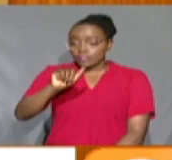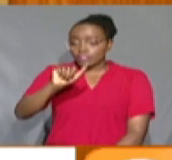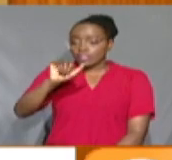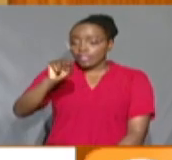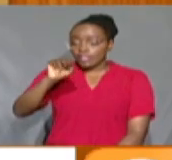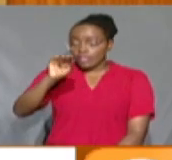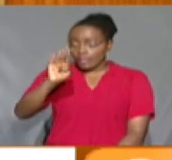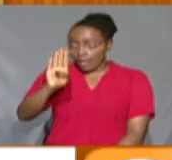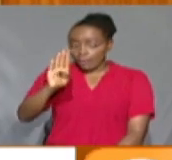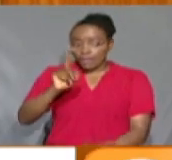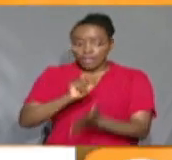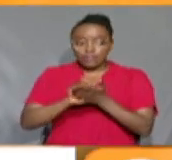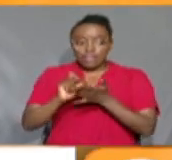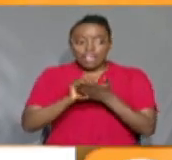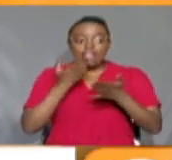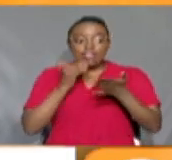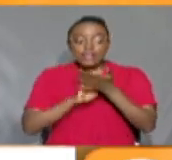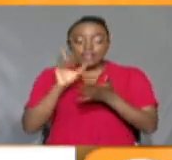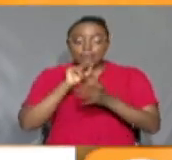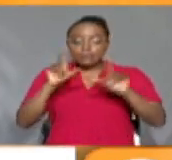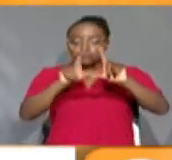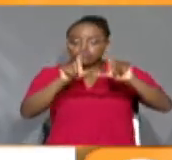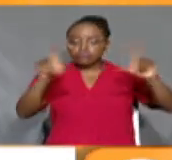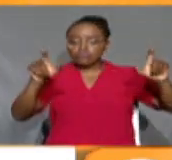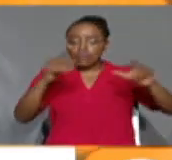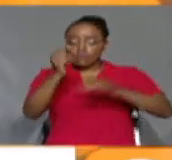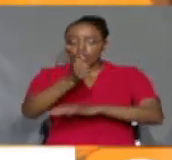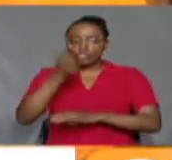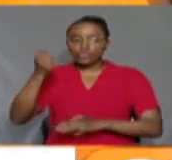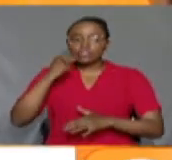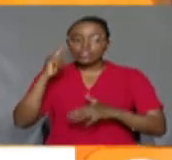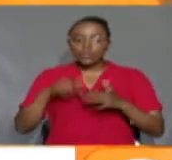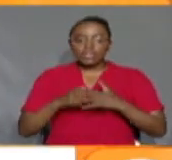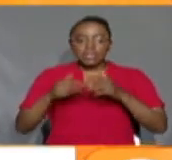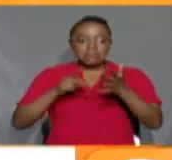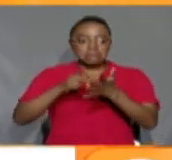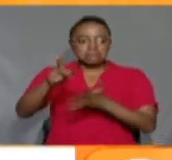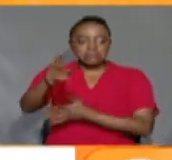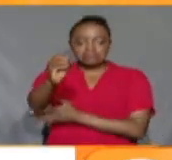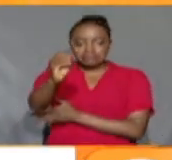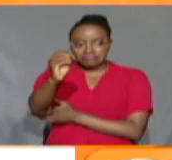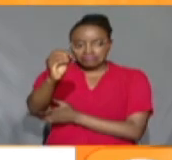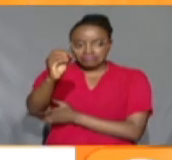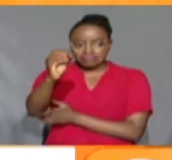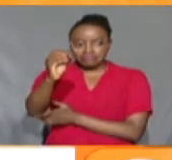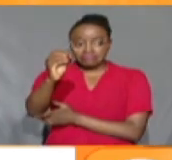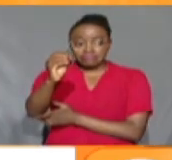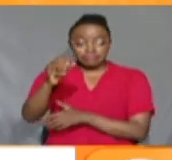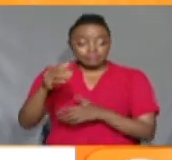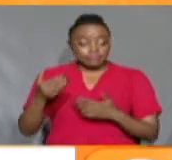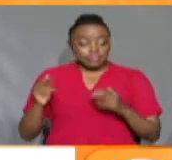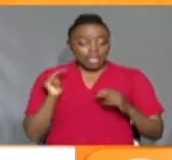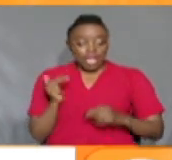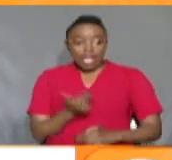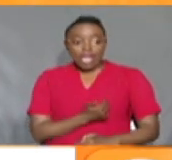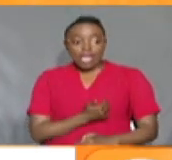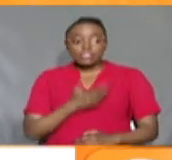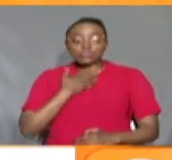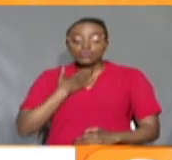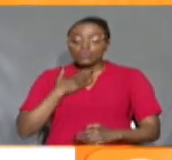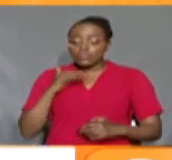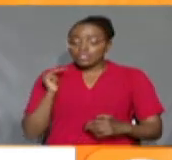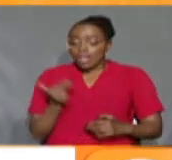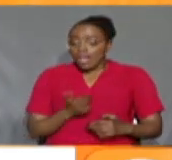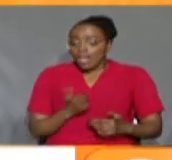Tayari ameandika barua kwenye mlango wake na amesema halipi. Je, sisi mnataka tulishe